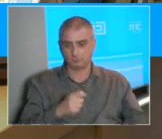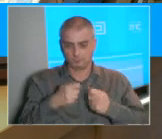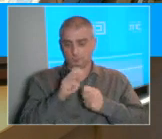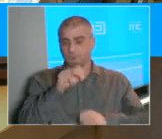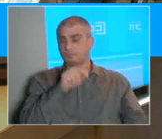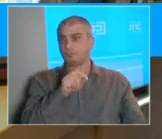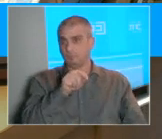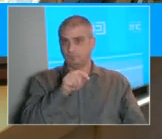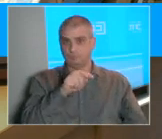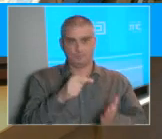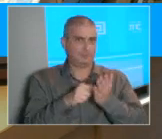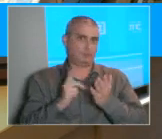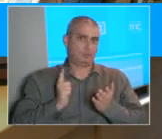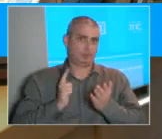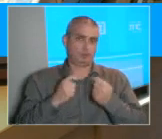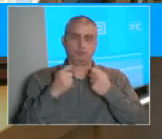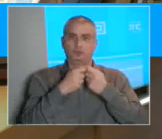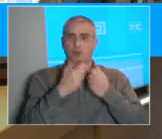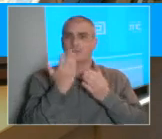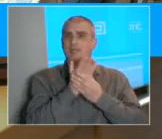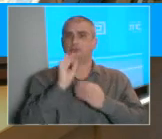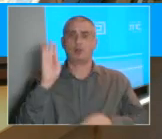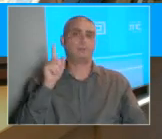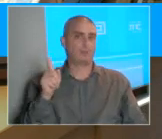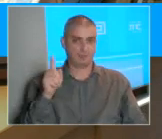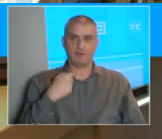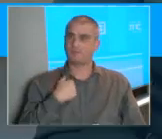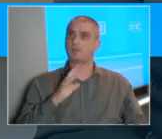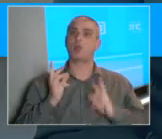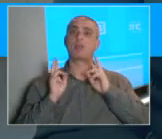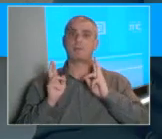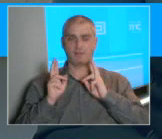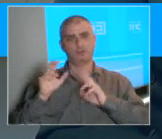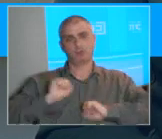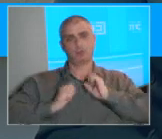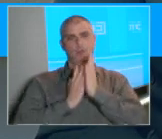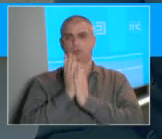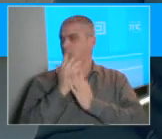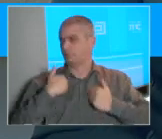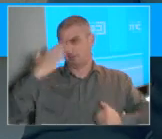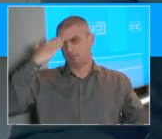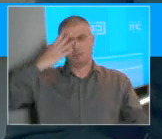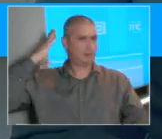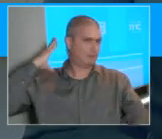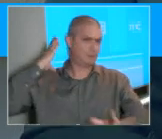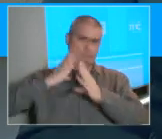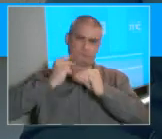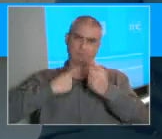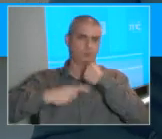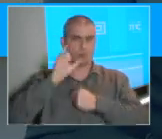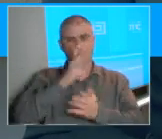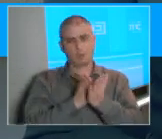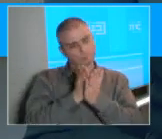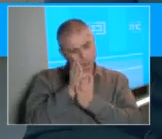בעניין זה, מסיבות אישיות הקשורות לתיקי נתניהו, ואני מאוד מקווה שהוא ינהג ביושר. ואגב, אני מכיר אותו הרבה מאוד שנים, הוא